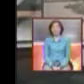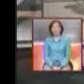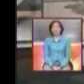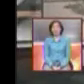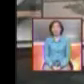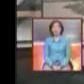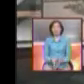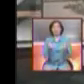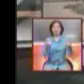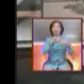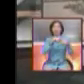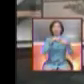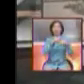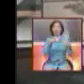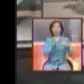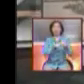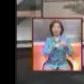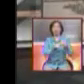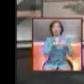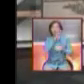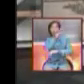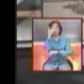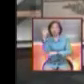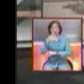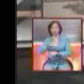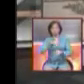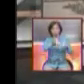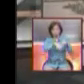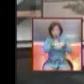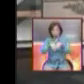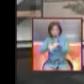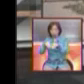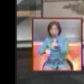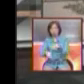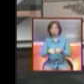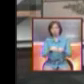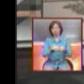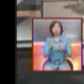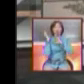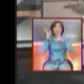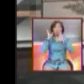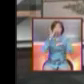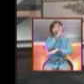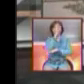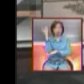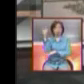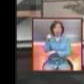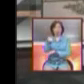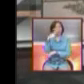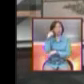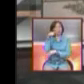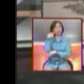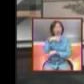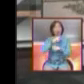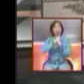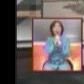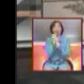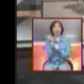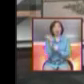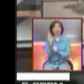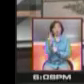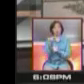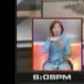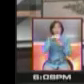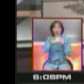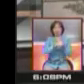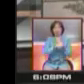Agaw pansin ngayon na ang mga palm tree na itinanim ng MMDA sa EDSA, bahagi raw yan ng makeover project ng ahensya. Pero